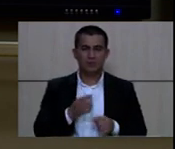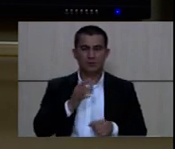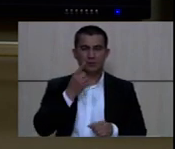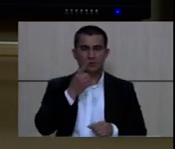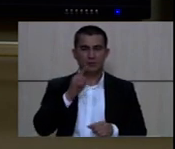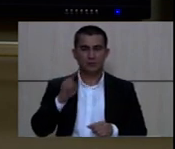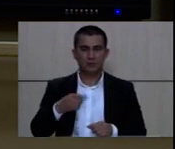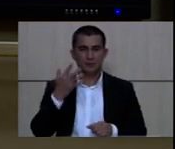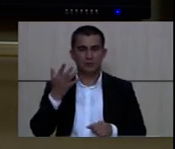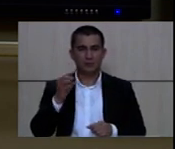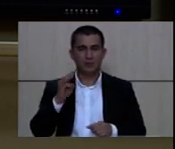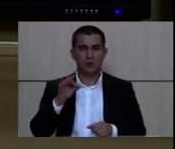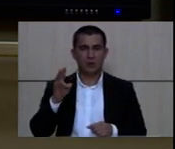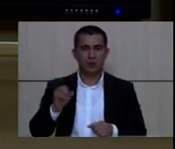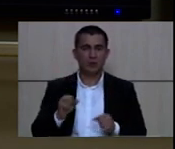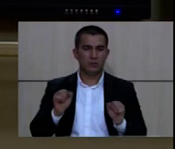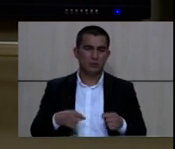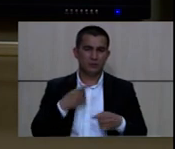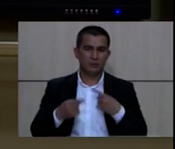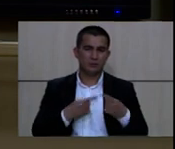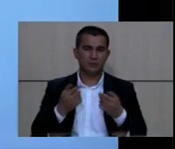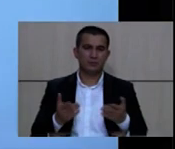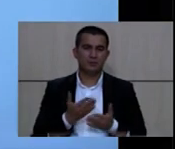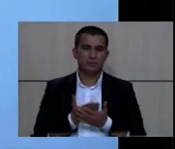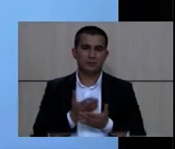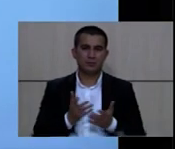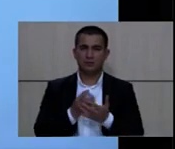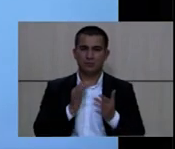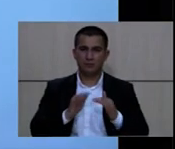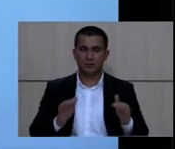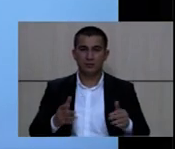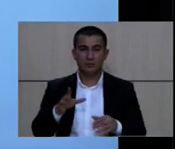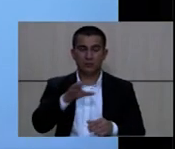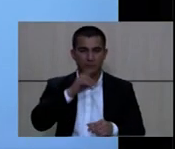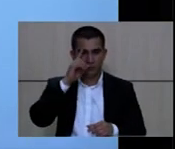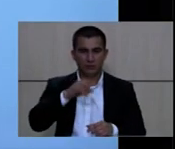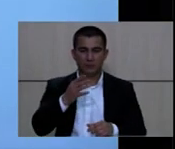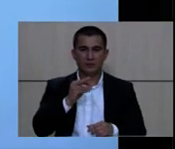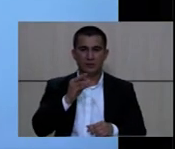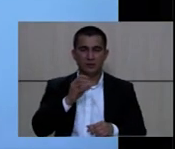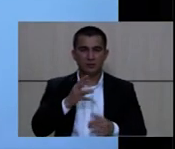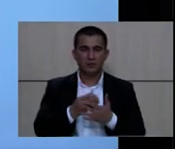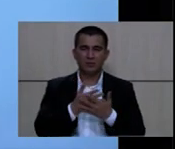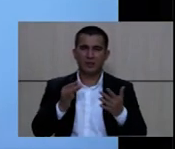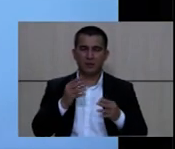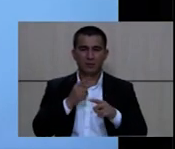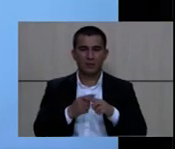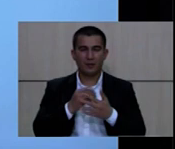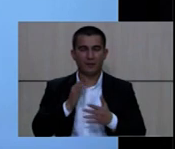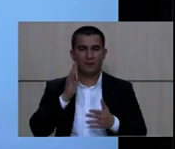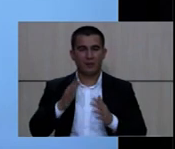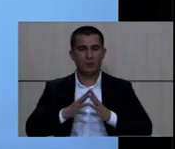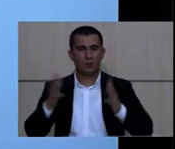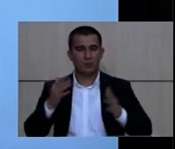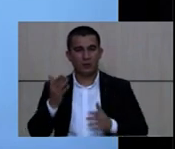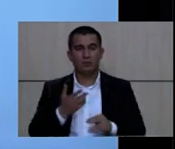1.5 tonnaga teng deb olsak bo'ladi. Aziz o'quvchilar, biz bilamizki, jism impulsi bu vektor kattalik. Shuning